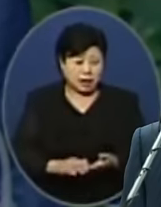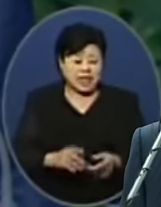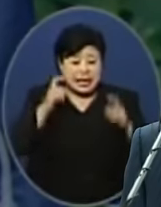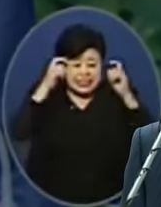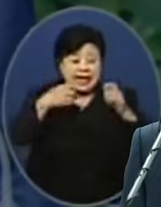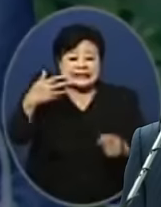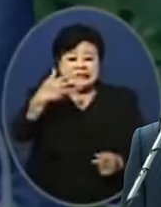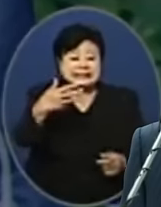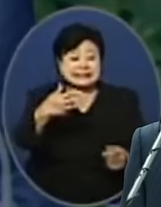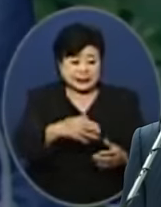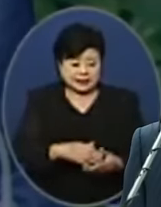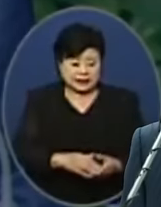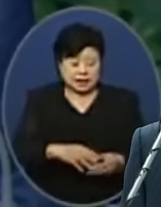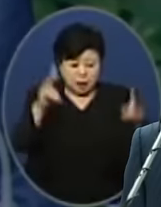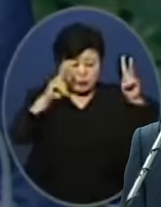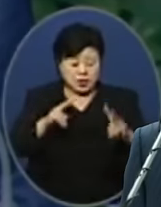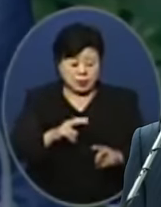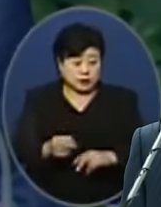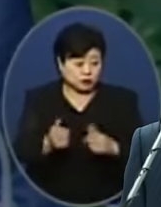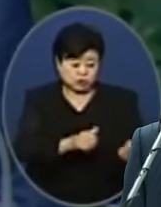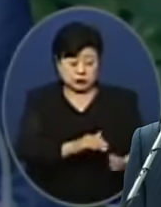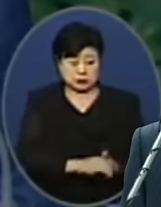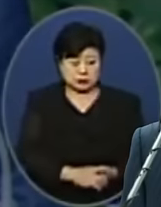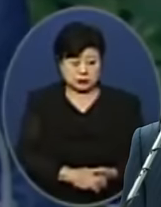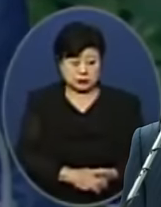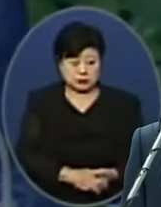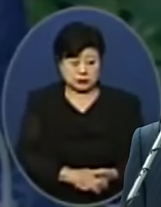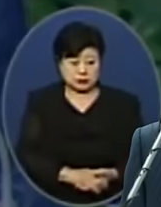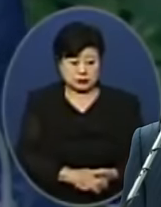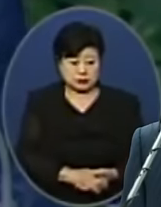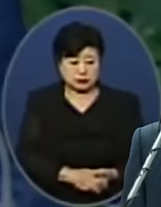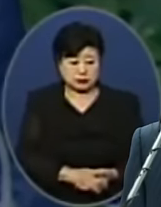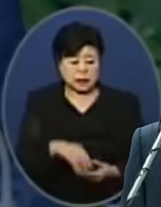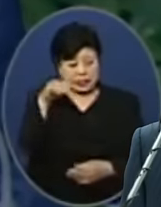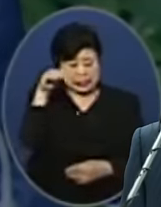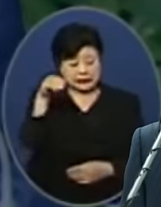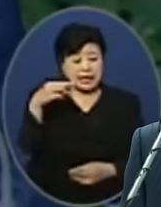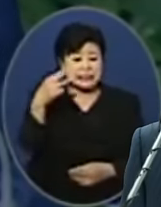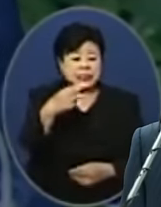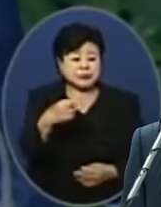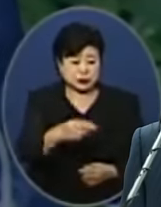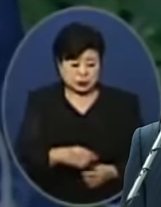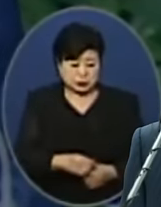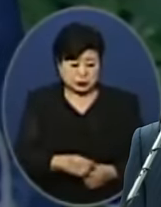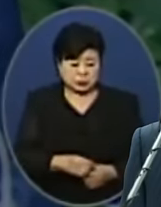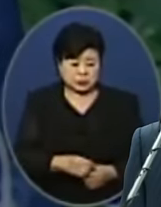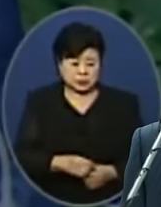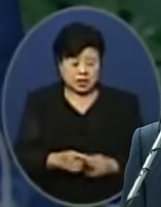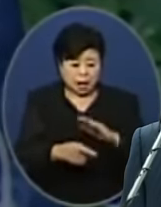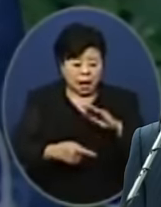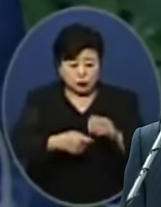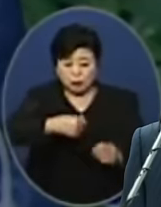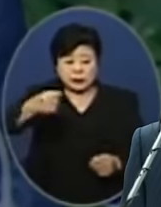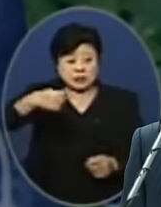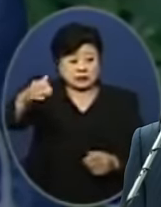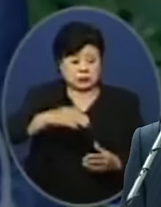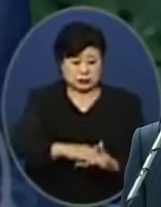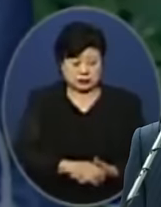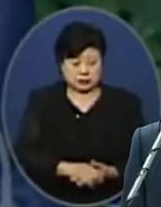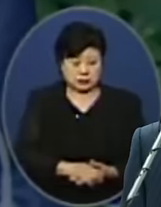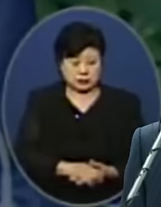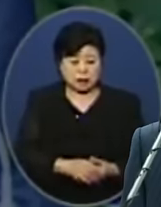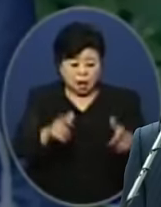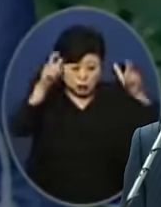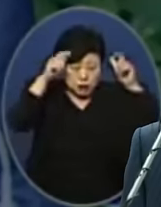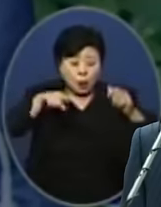7,000마리가 벼락을 맞아서 다 죽었습니다. 약대 3,000마리를 강도들에게 뺏겼었습니다.